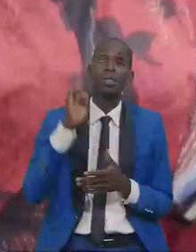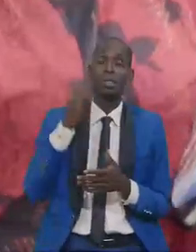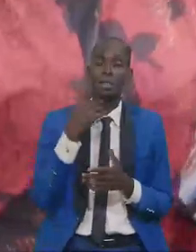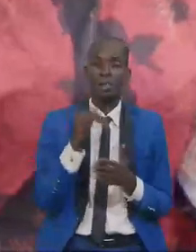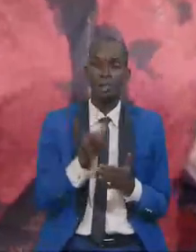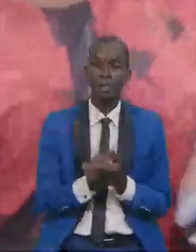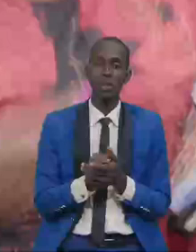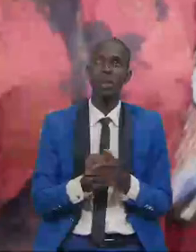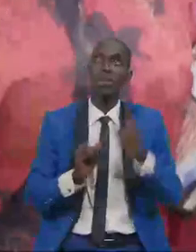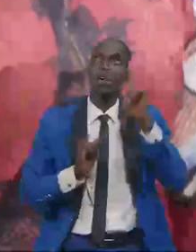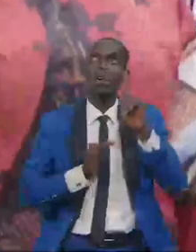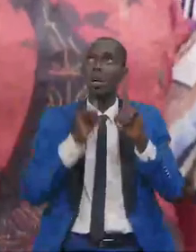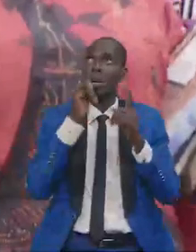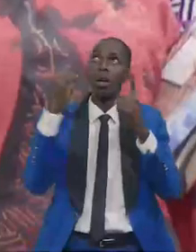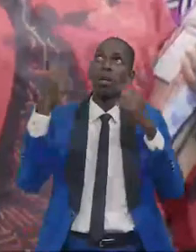suis venu.